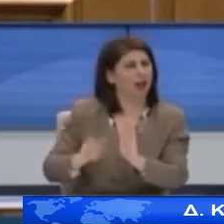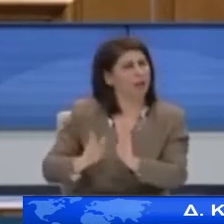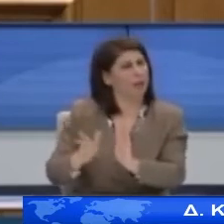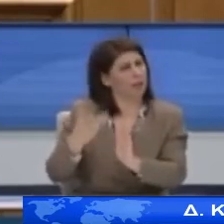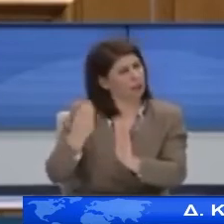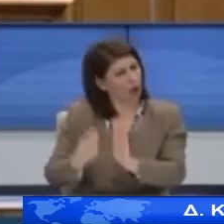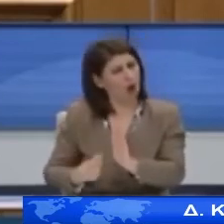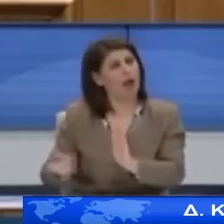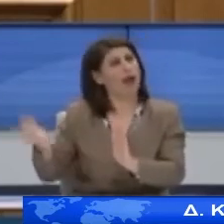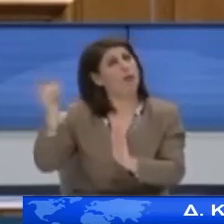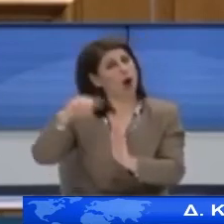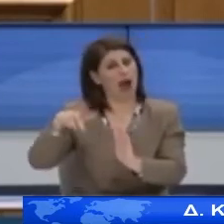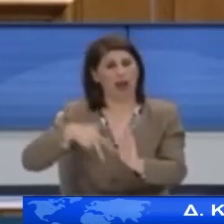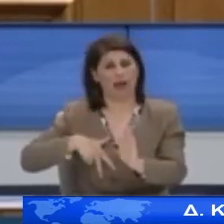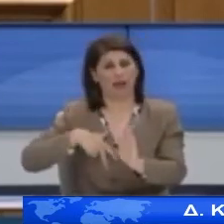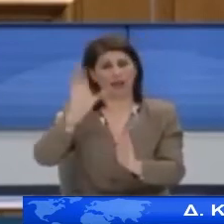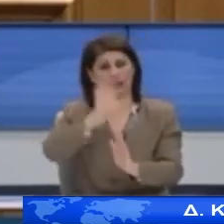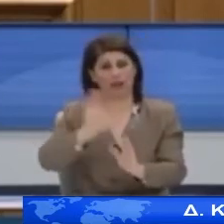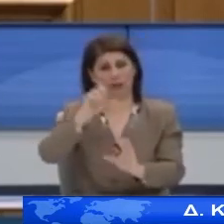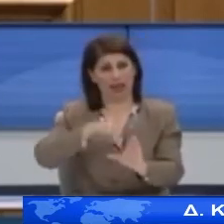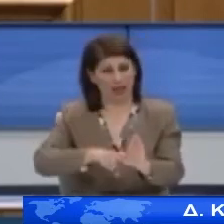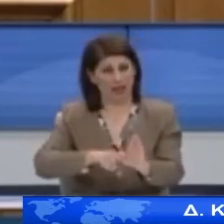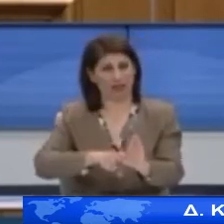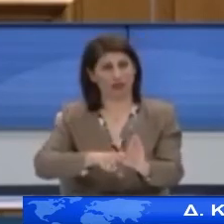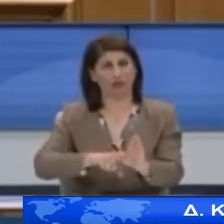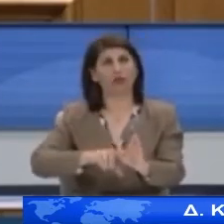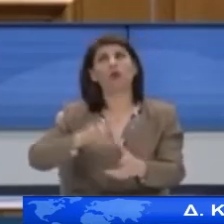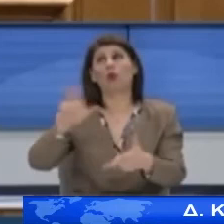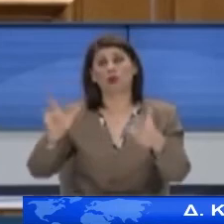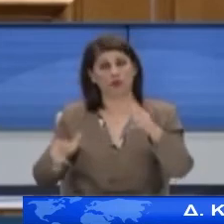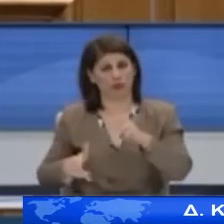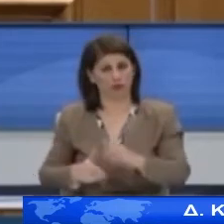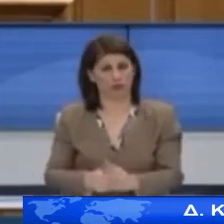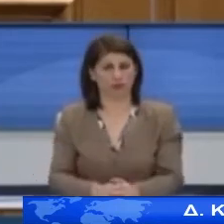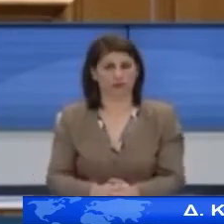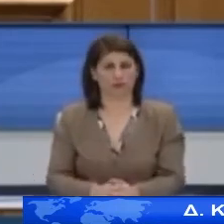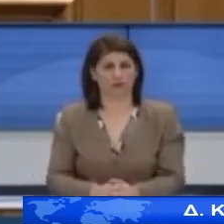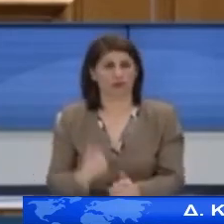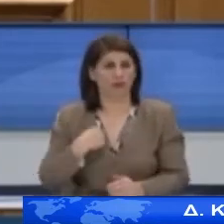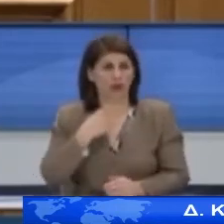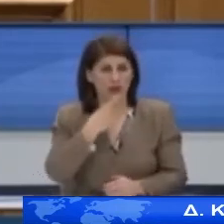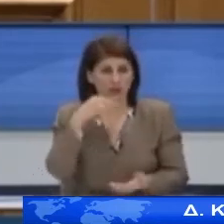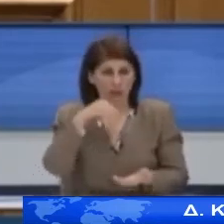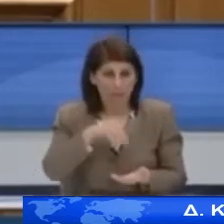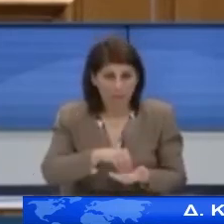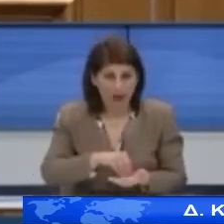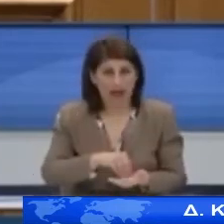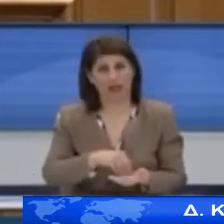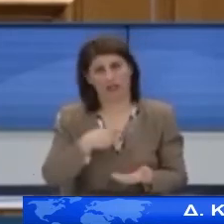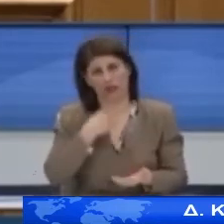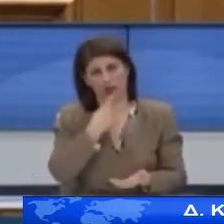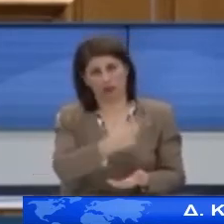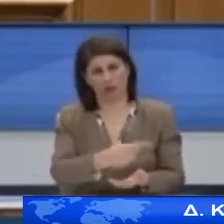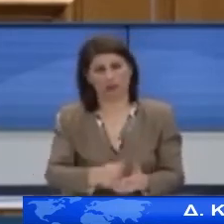τα έχετε πάει καλύτερα από άλλες χώρες της Ευρωπαϊκής Ένωσης και του υπόλοιπου κόσμου. Θα σας το ξαναπούμε κι εμείς για